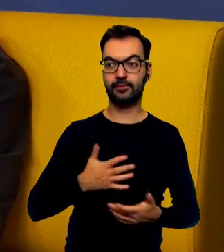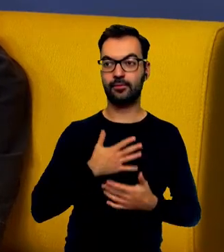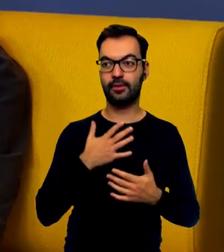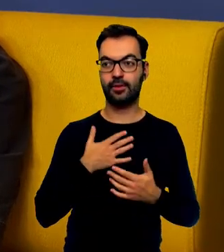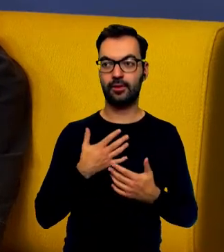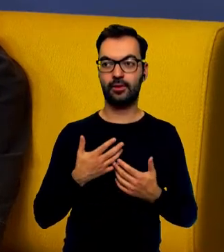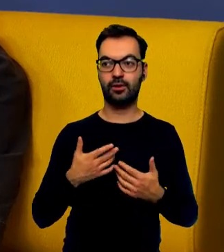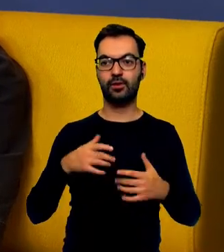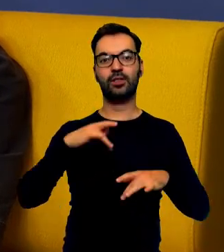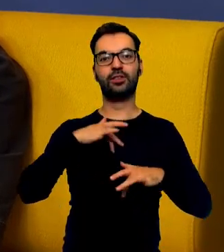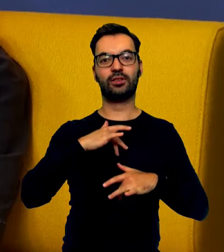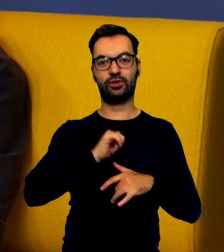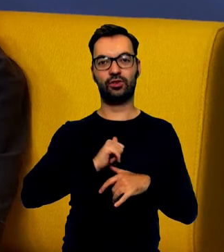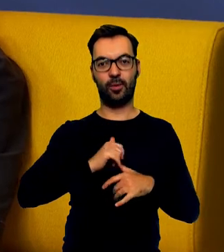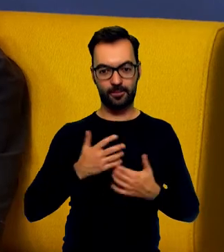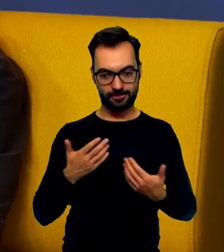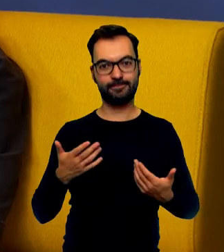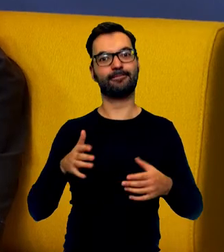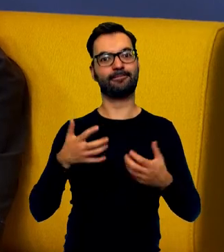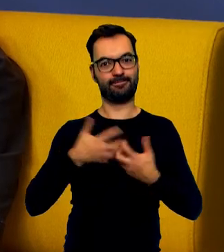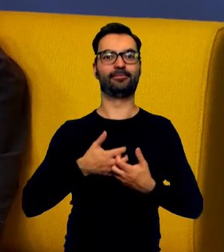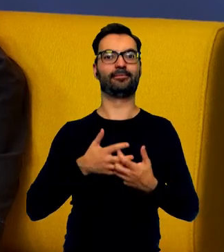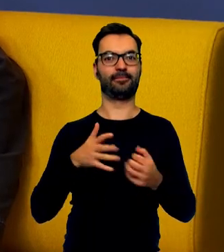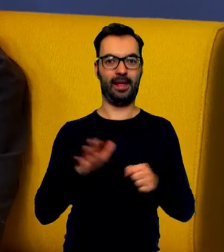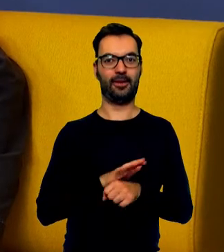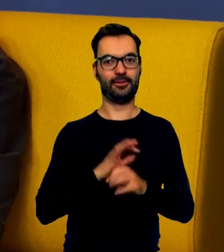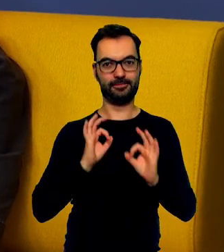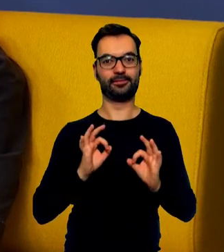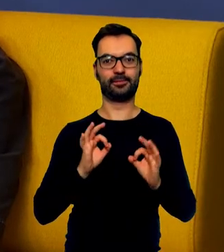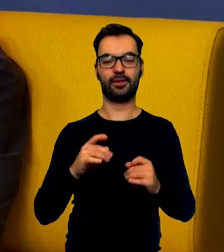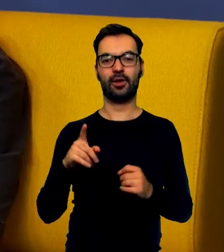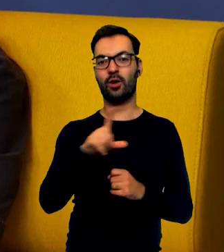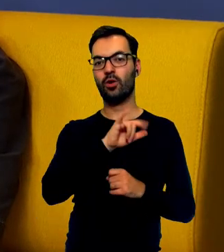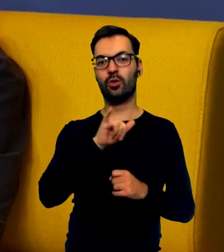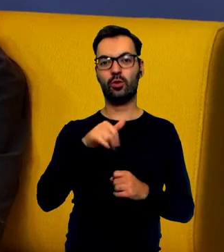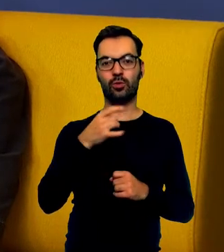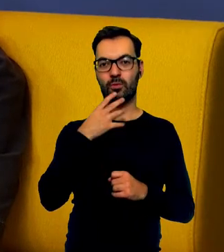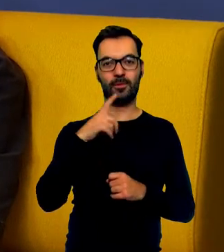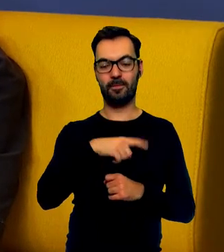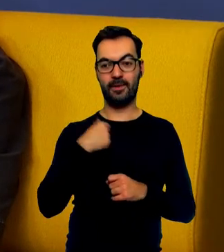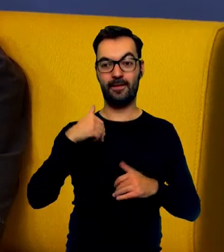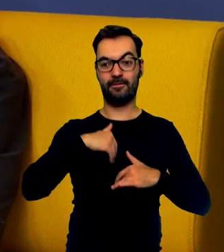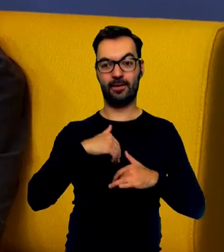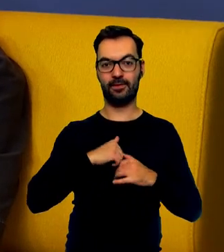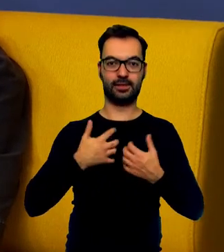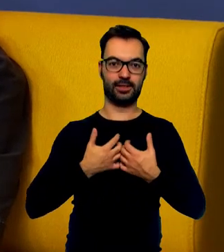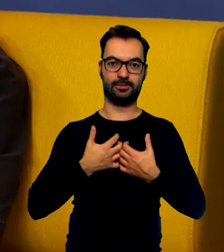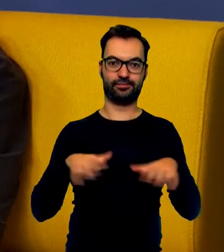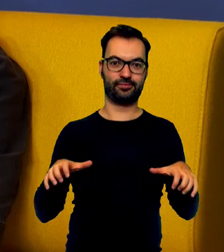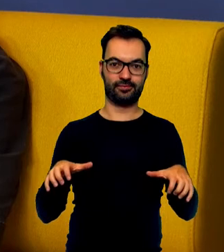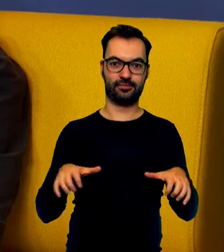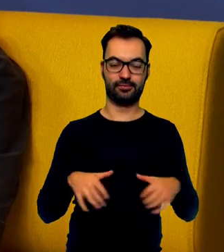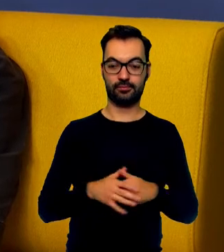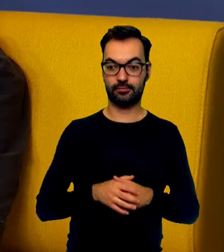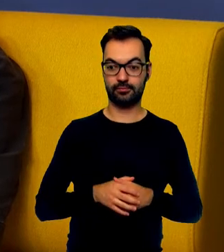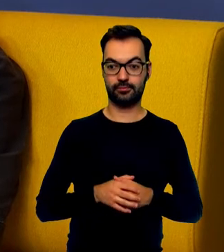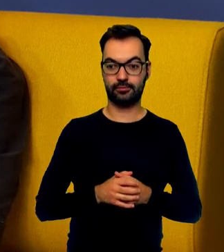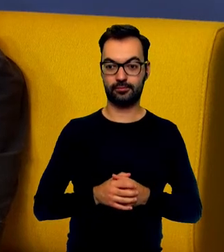poczucia spójności ze sobą. No, Jung mówi, my w gruncie rzeczy jesteśmy wewnętrznie rozdarci,